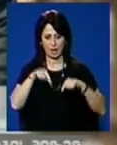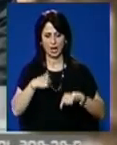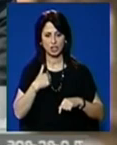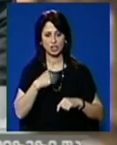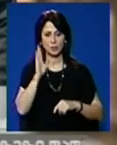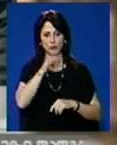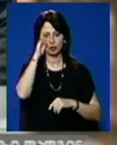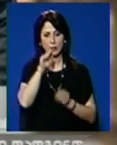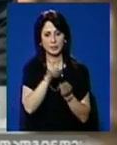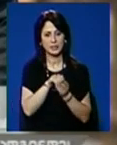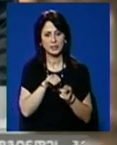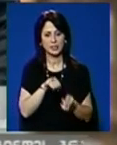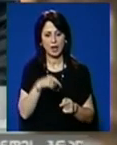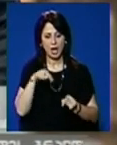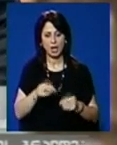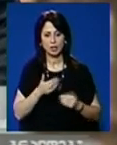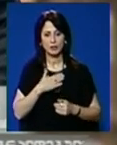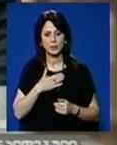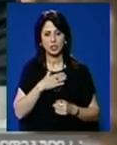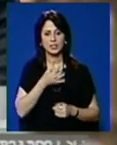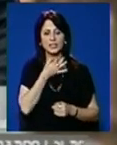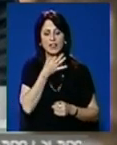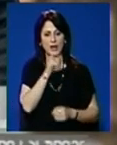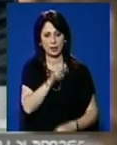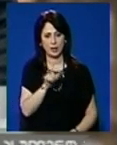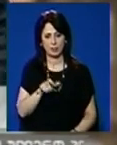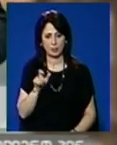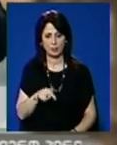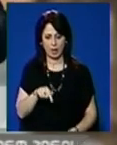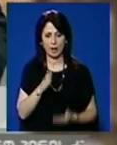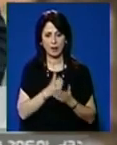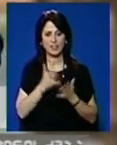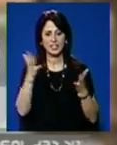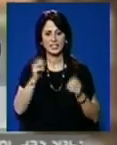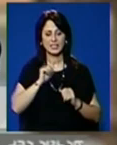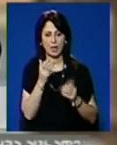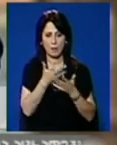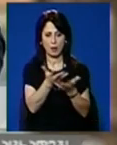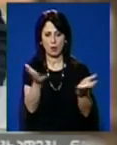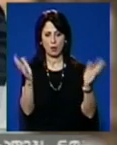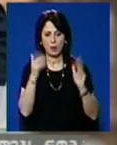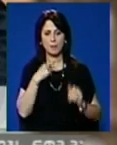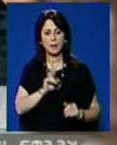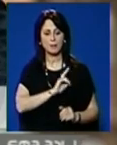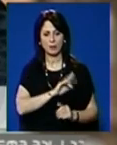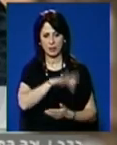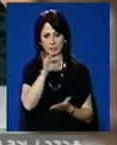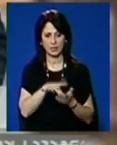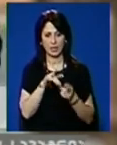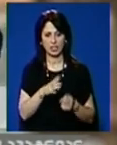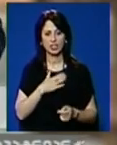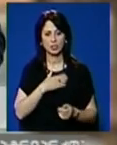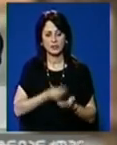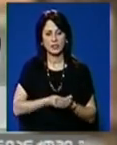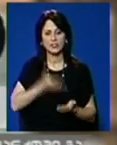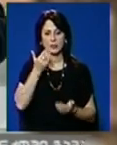არის ჩემი მშობლების საფლავი. აქ ცხოვრობენ ჩემი საყვარელი ადამიანები. აქ ყავს დიდი სამეგობრო. მე მიყვარს ეს ქალაქი.